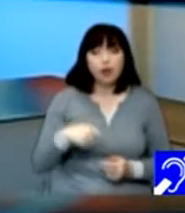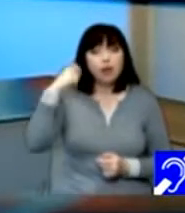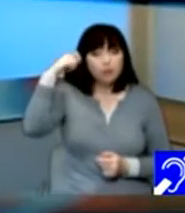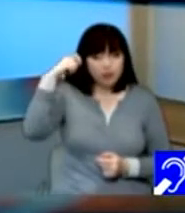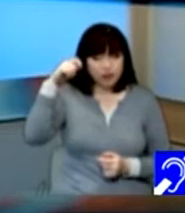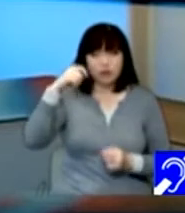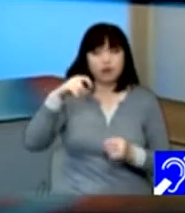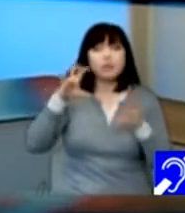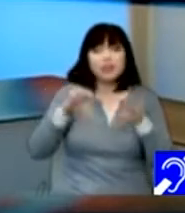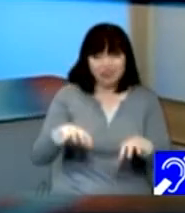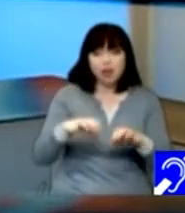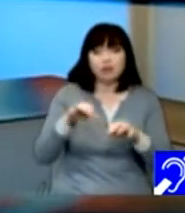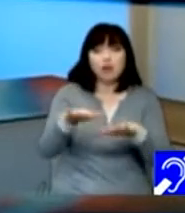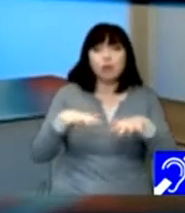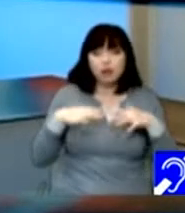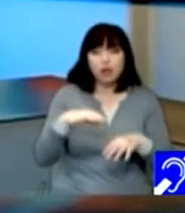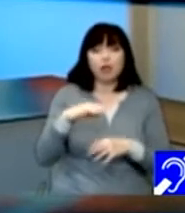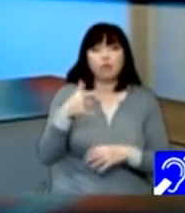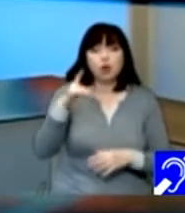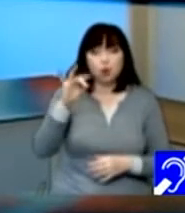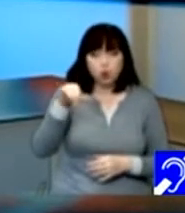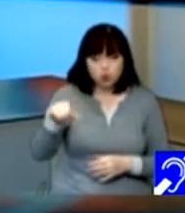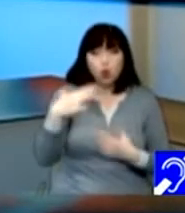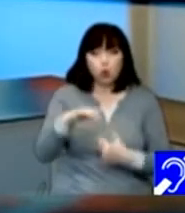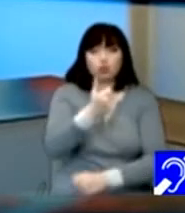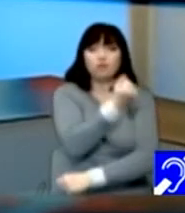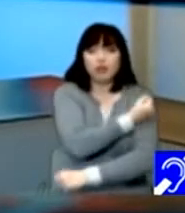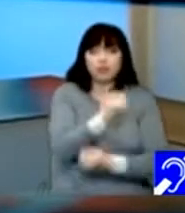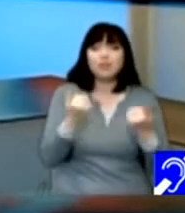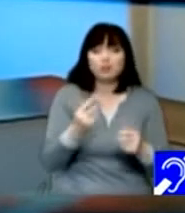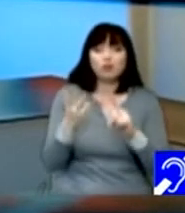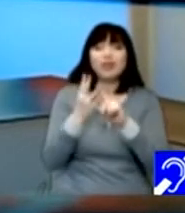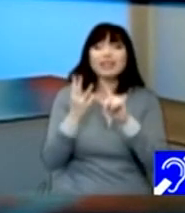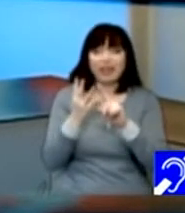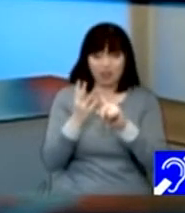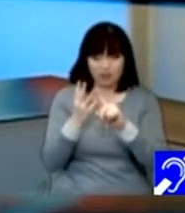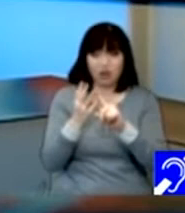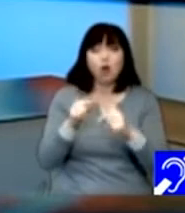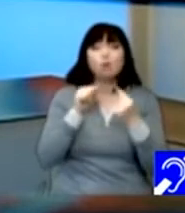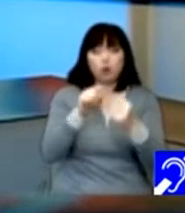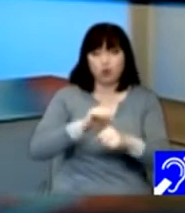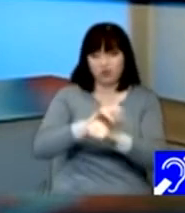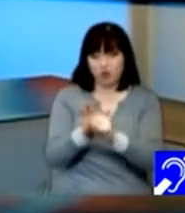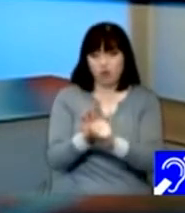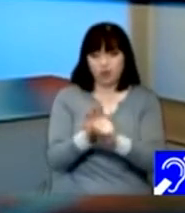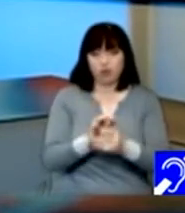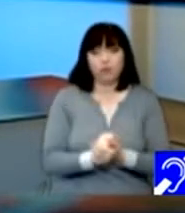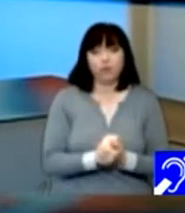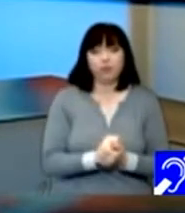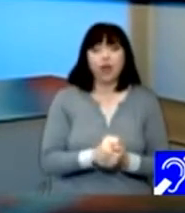Președintele Parlamentului Igor Grosu și alți deputați s-au imunizat azi cu cea de-a treia doză de vaccin împotriva